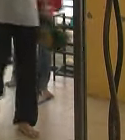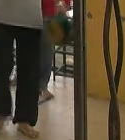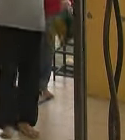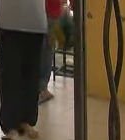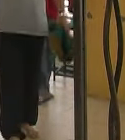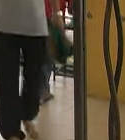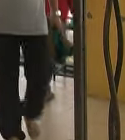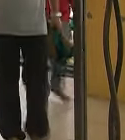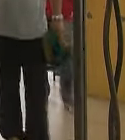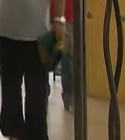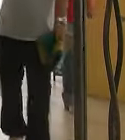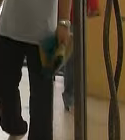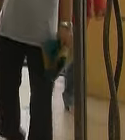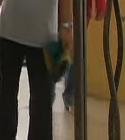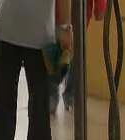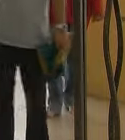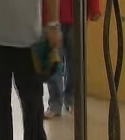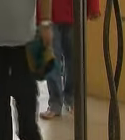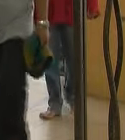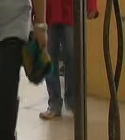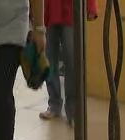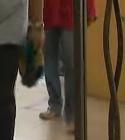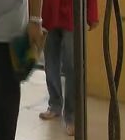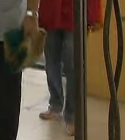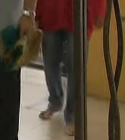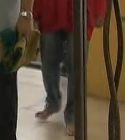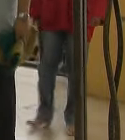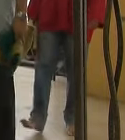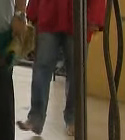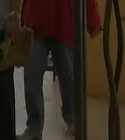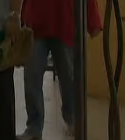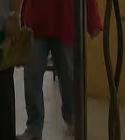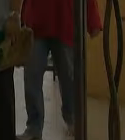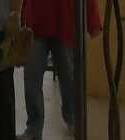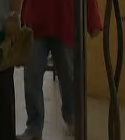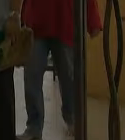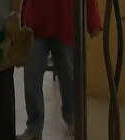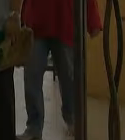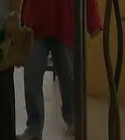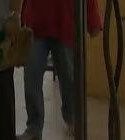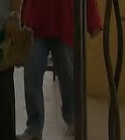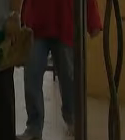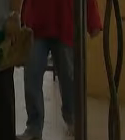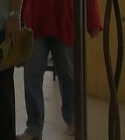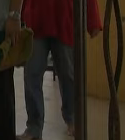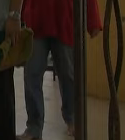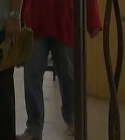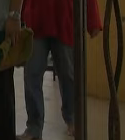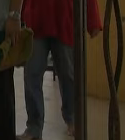masjid. Jika wuduk terbatal, anda dibolehkan untuk mengambil wuduk di pilih air yang ditetapkan